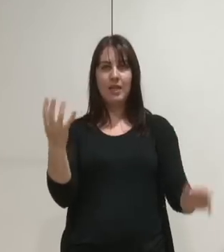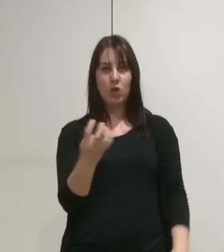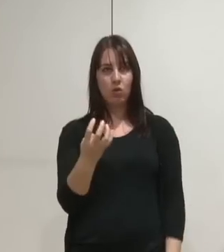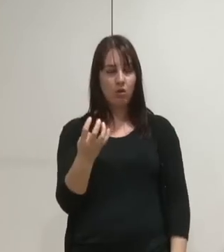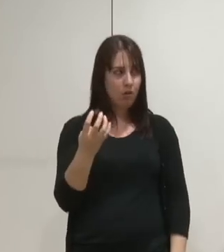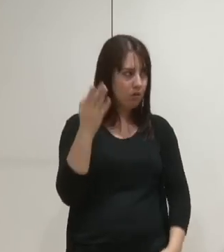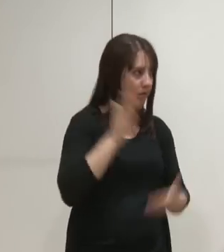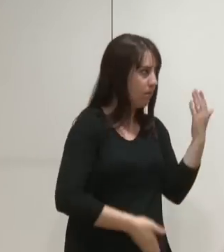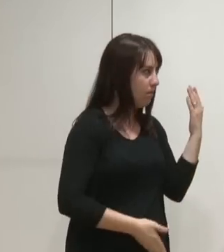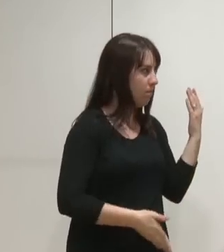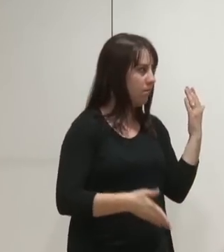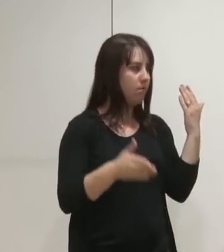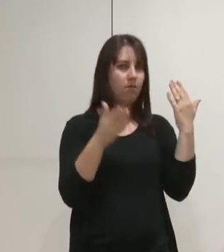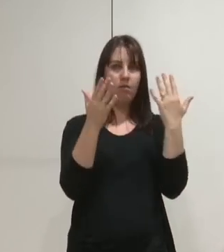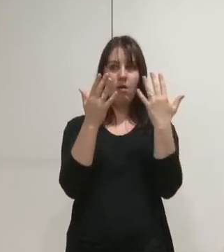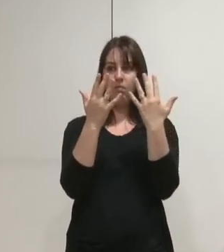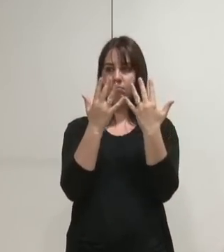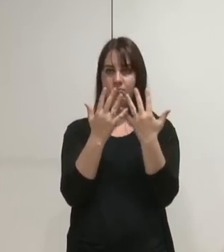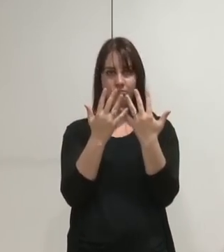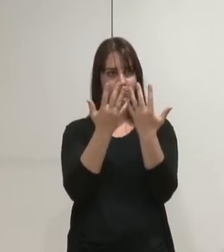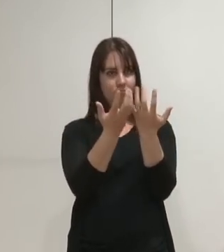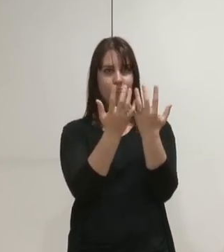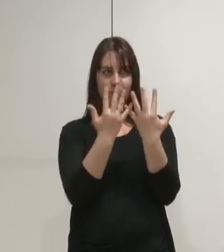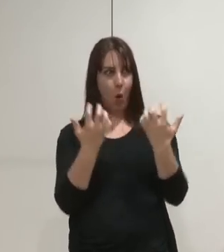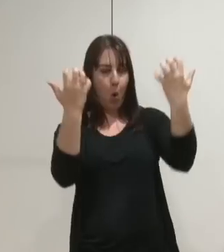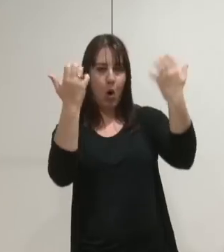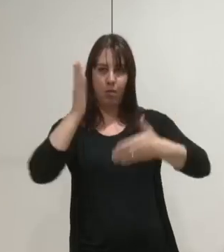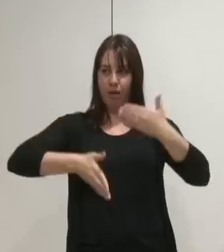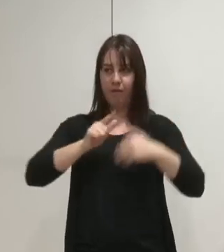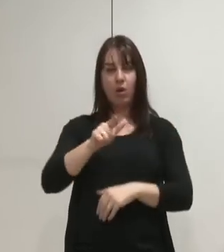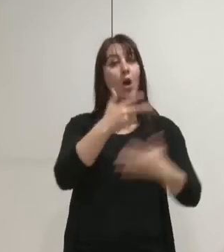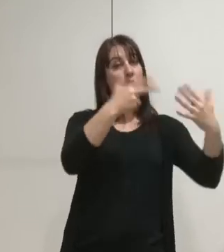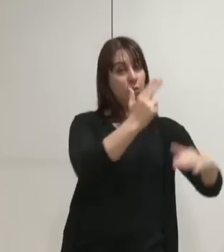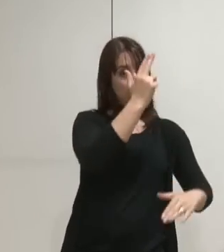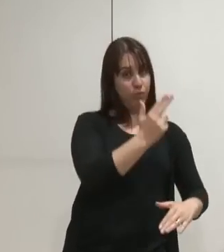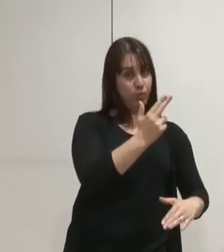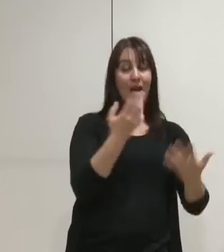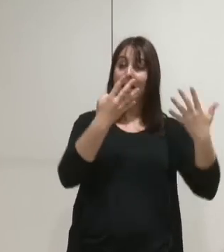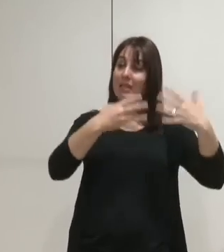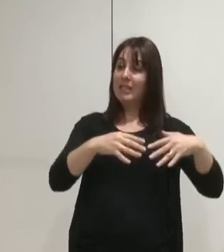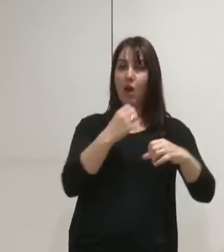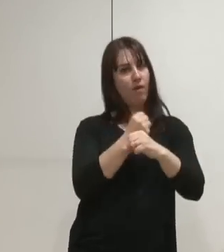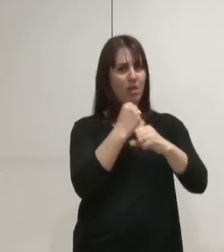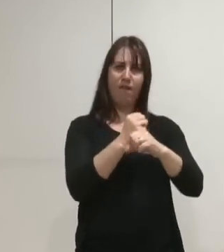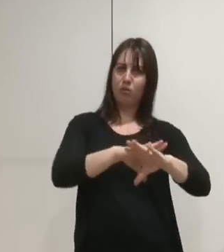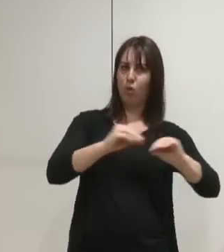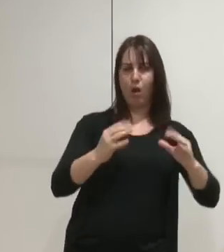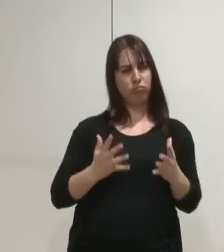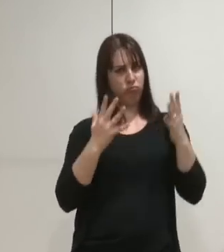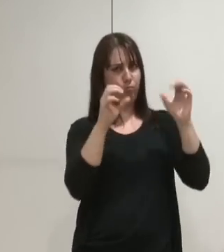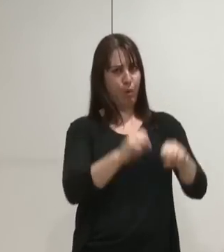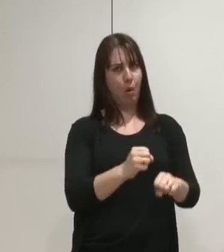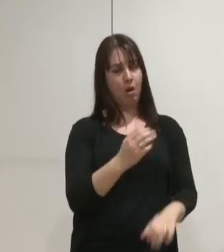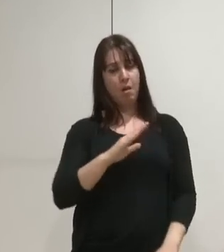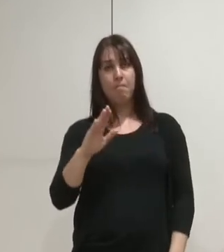le coloque qui s'arrête le 22 donc elle est absente à partir du 18 dès le 19 est opérationnelle sur place mais par